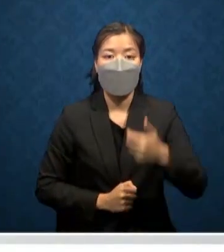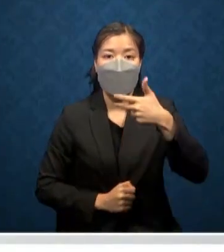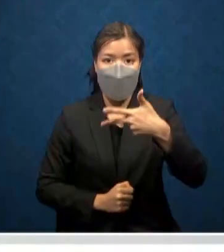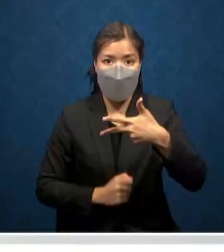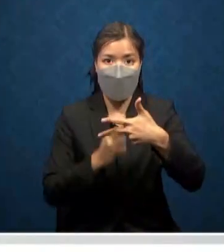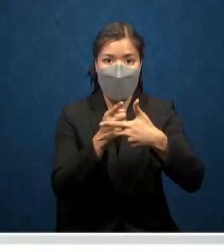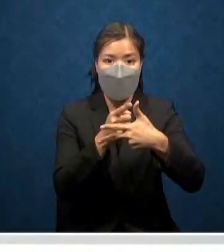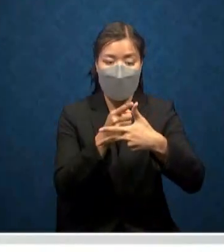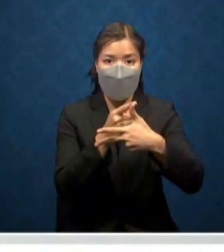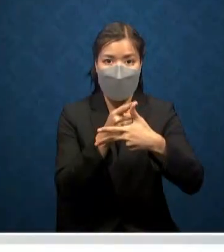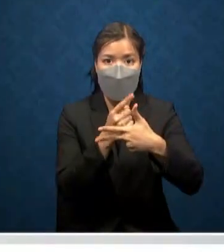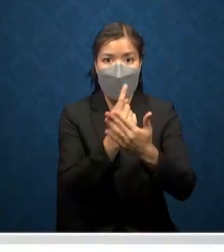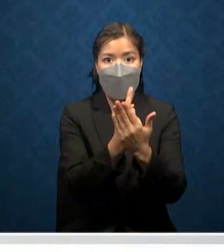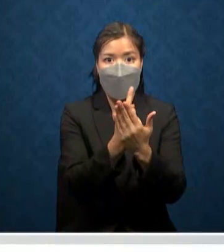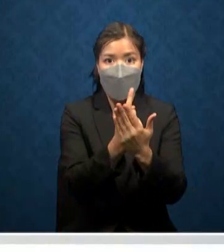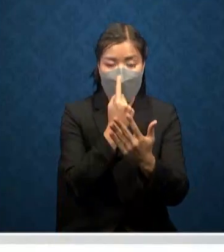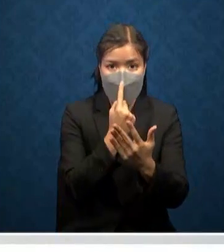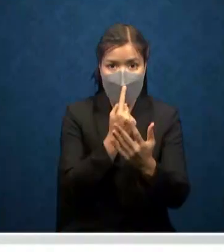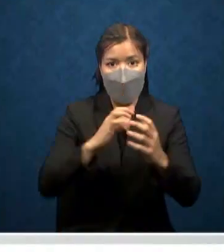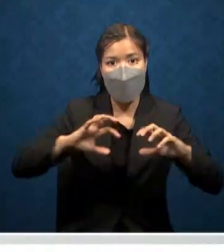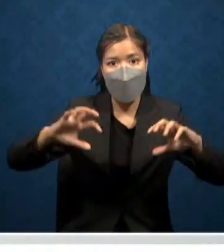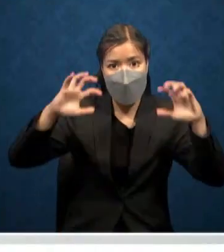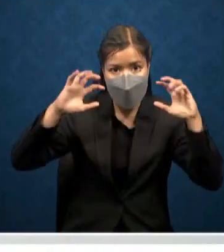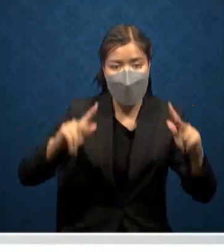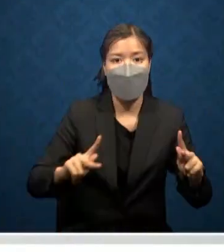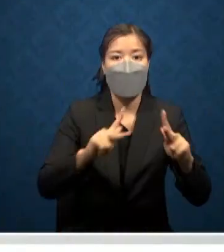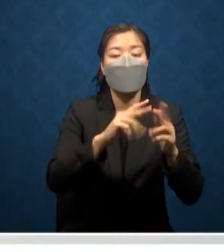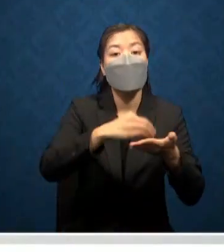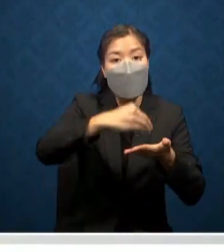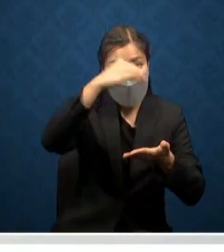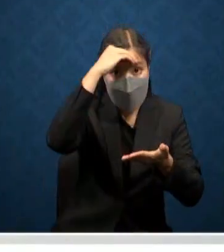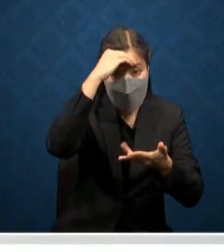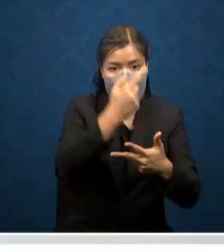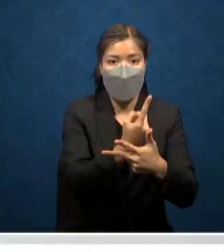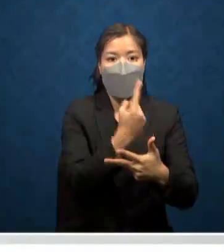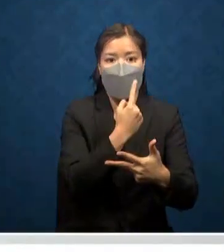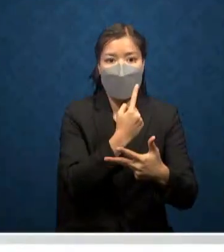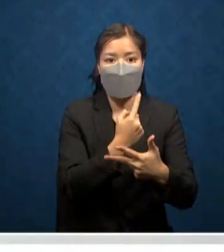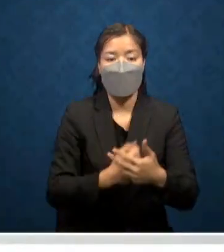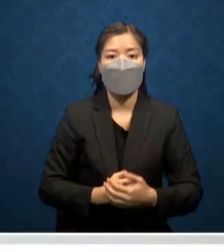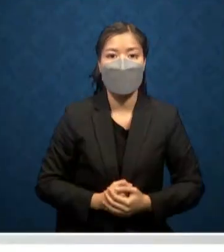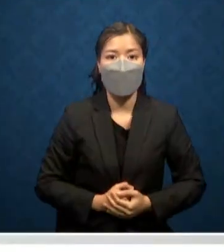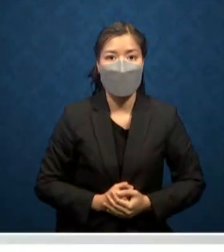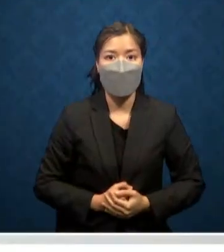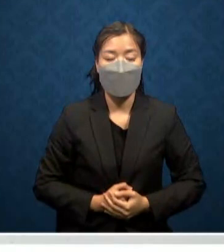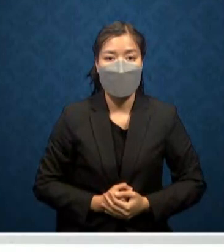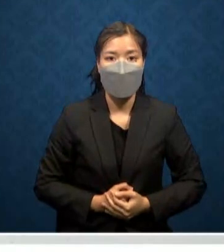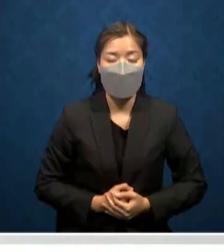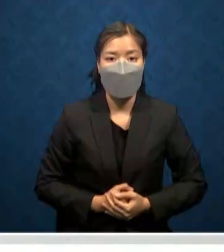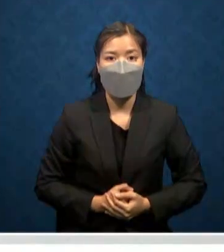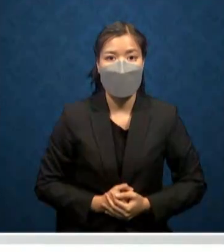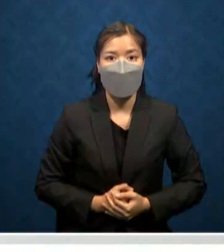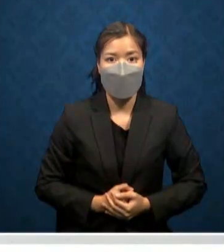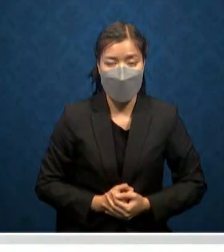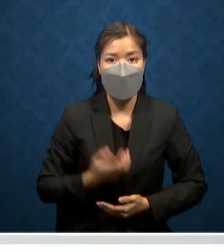ผู้แทนของส่วนราชการในกระทรวงศึกษาธิการนะครับอย่างที่ท่านท่านศักดิ์ชายได้กวน